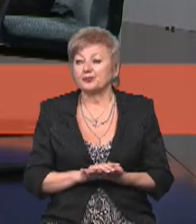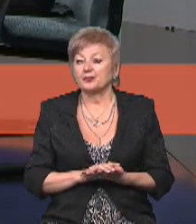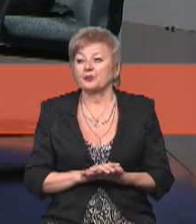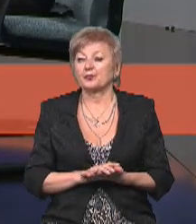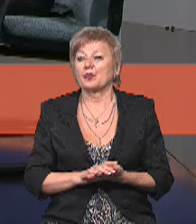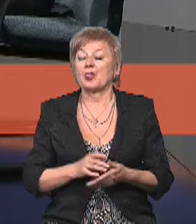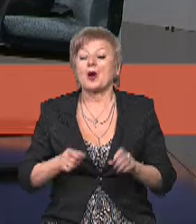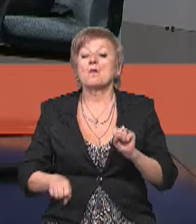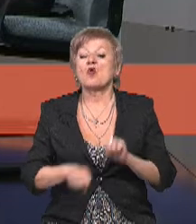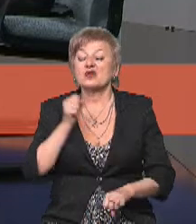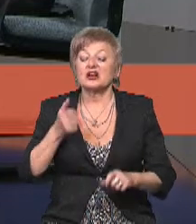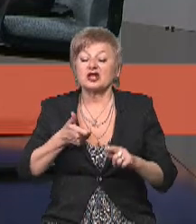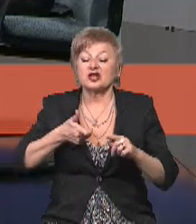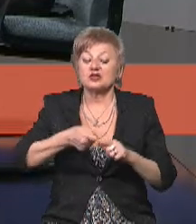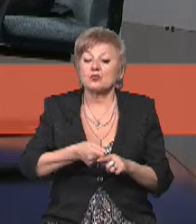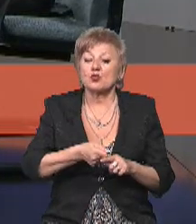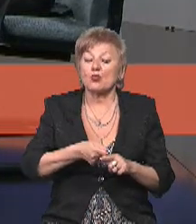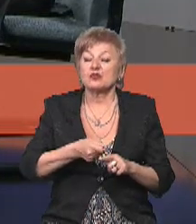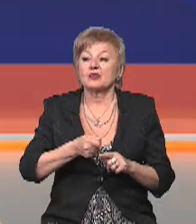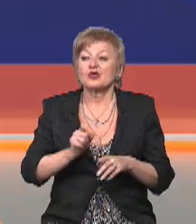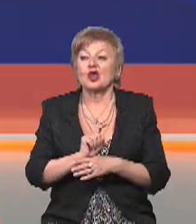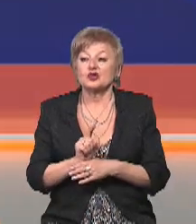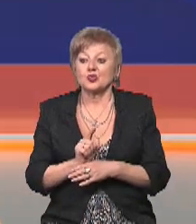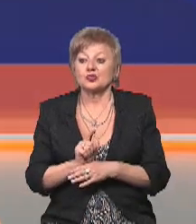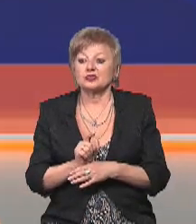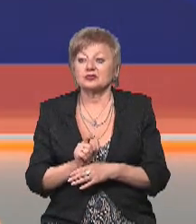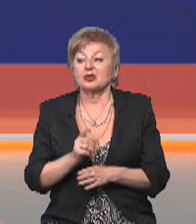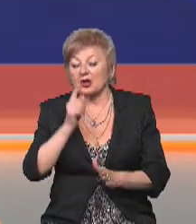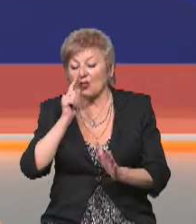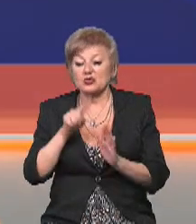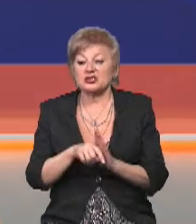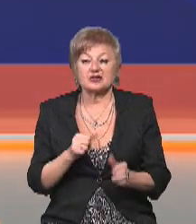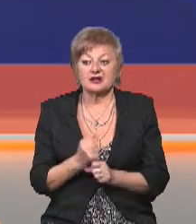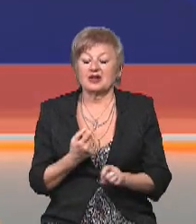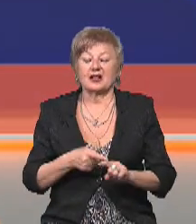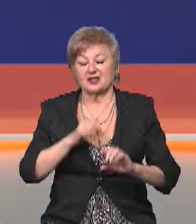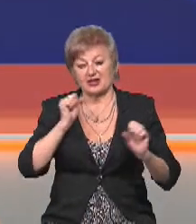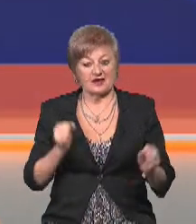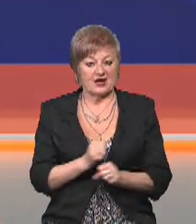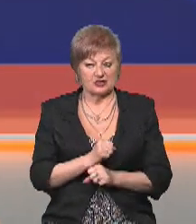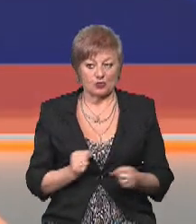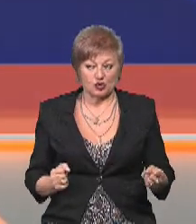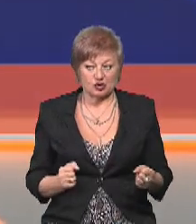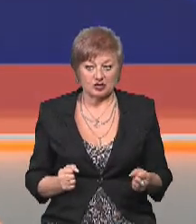повредить пломбу на счетчике, отвлекая внимание, какое-то вмешательство сделать, это невозможно.